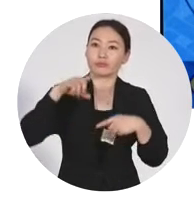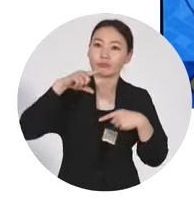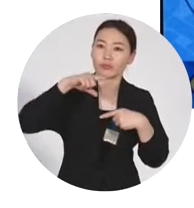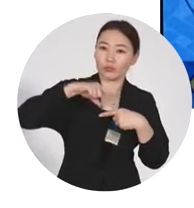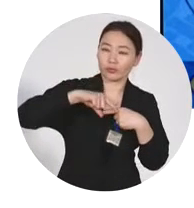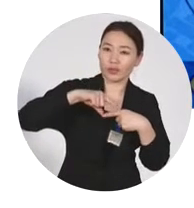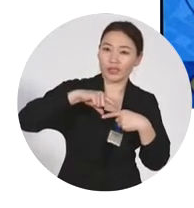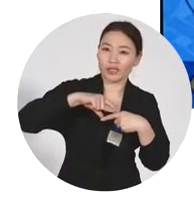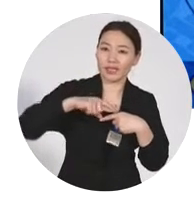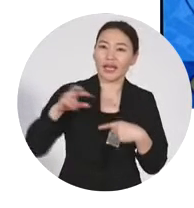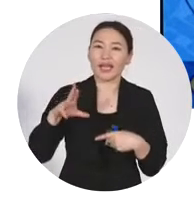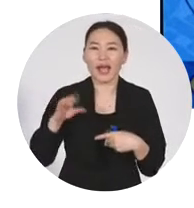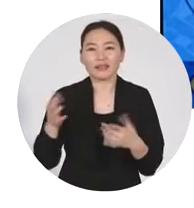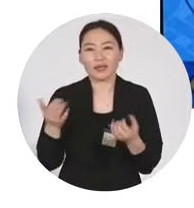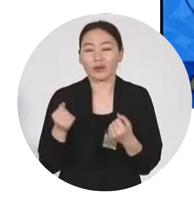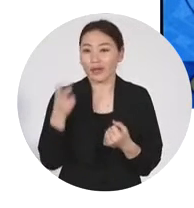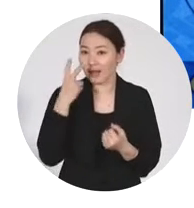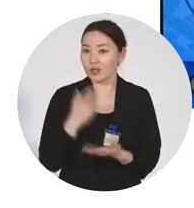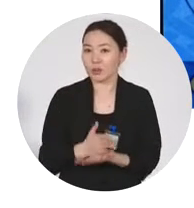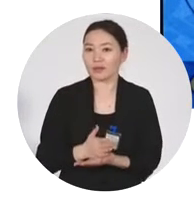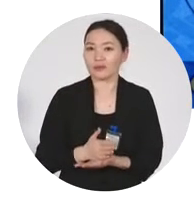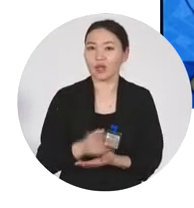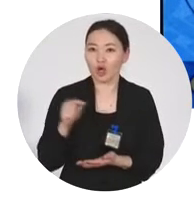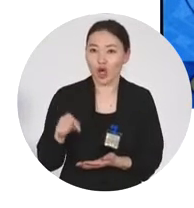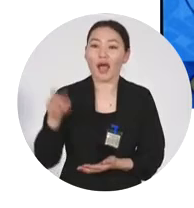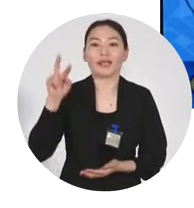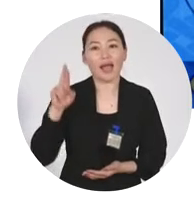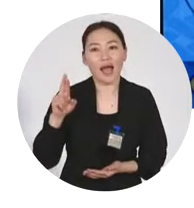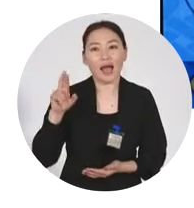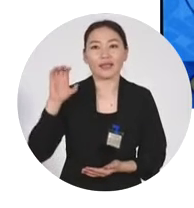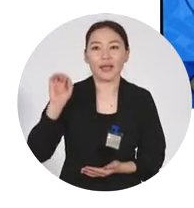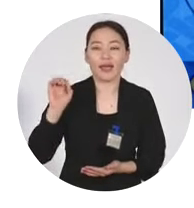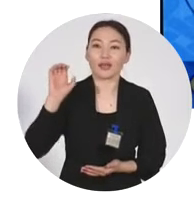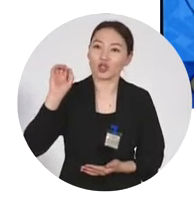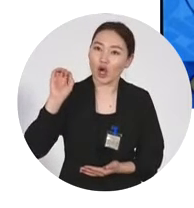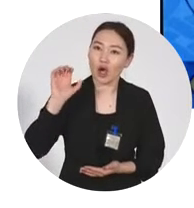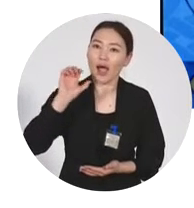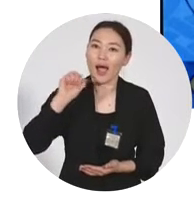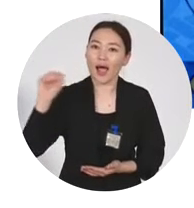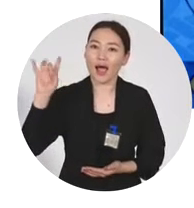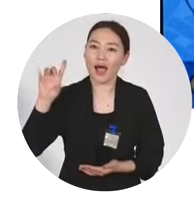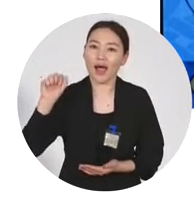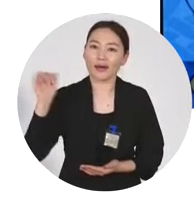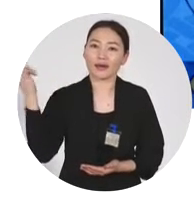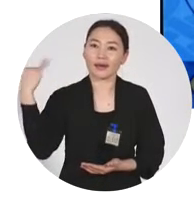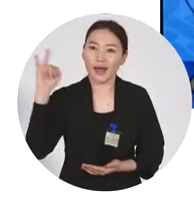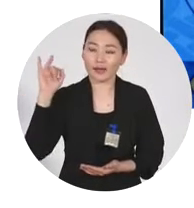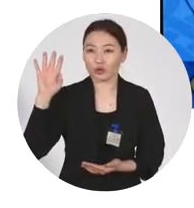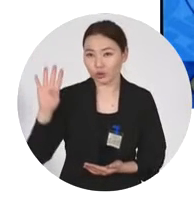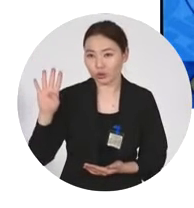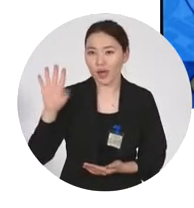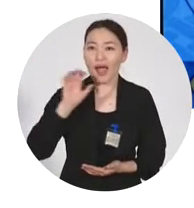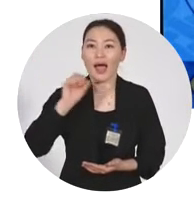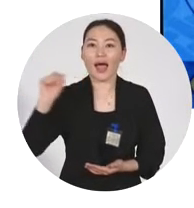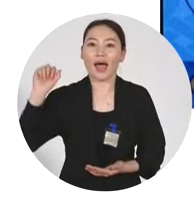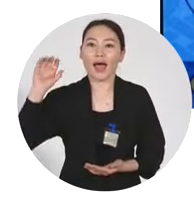тэгвэл я ЕЙО, ЗААРАГИН ДУРУ, АЧИН ДУРУ, ИХТУН, ЗА